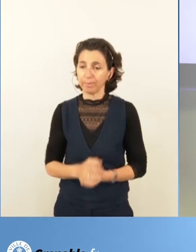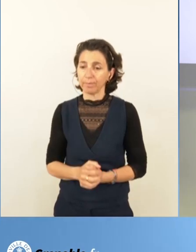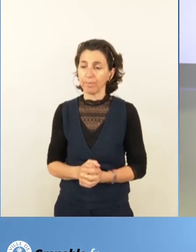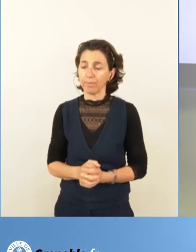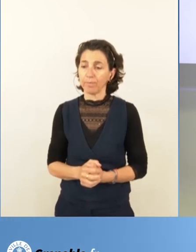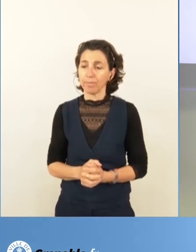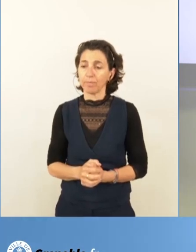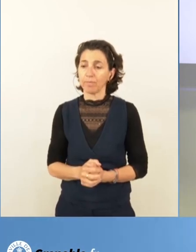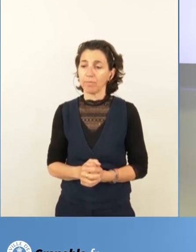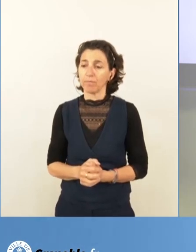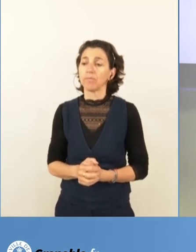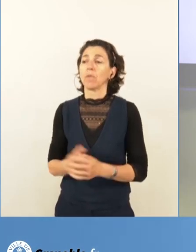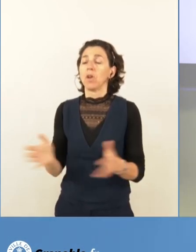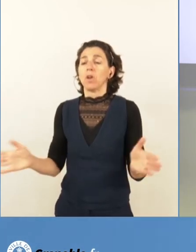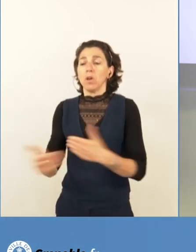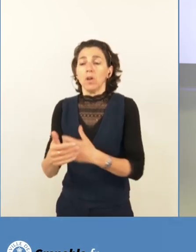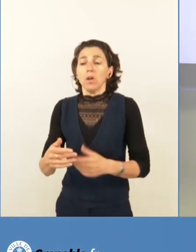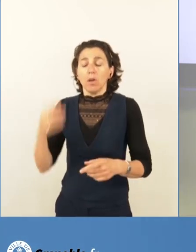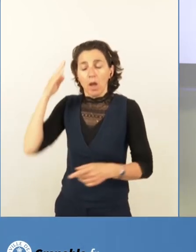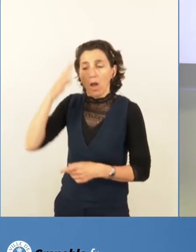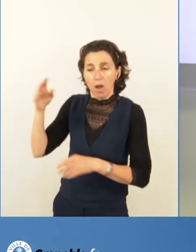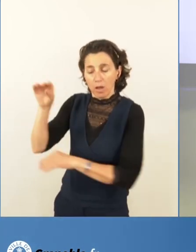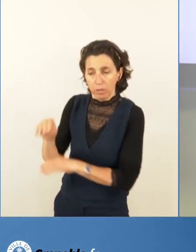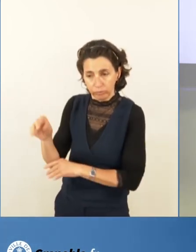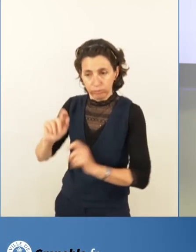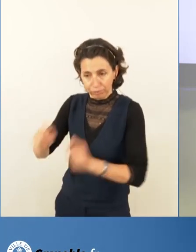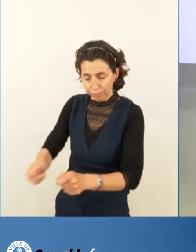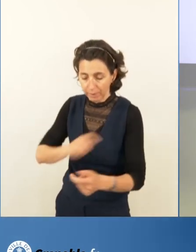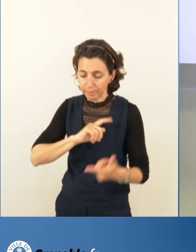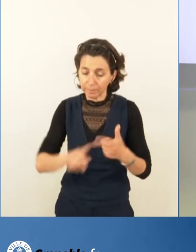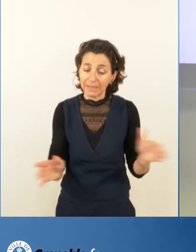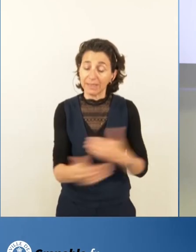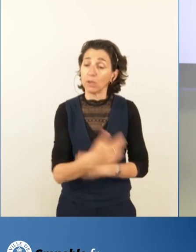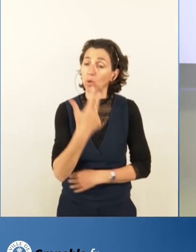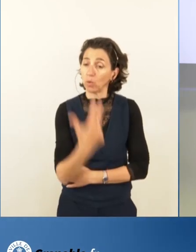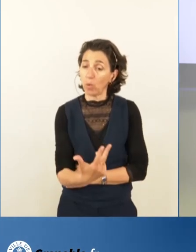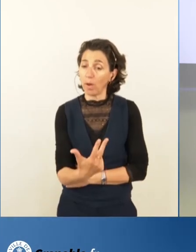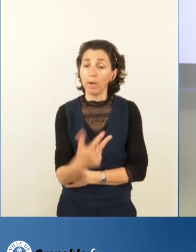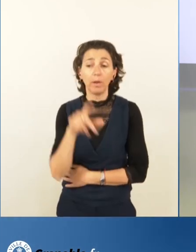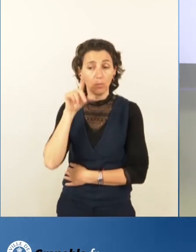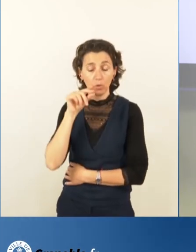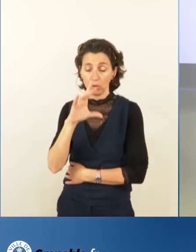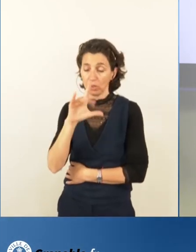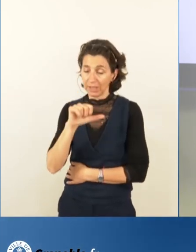la délégation à la condition animale adjoint au secteur 3 Monsieur chastagnier